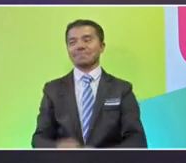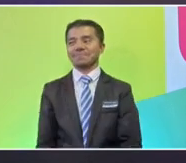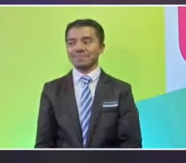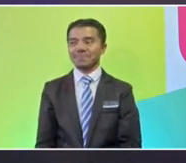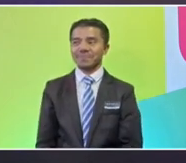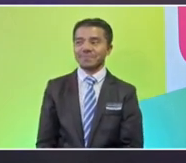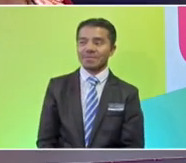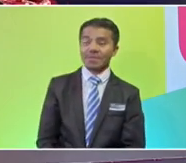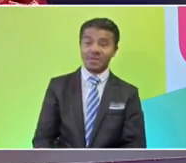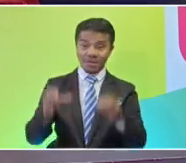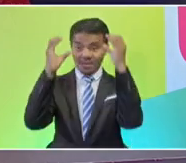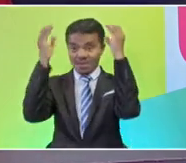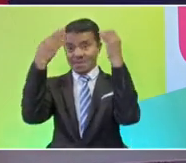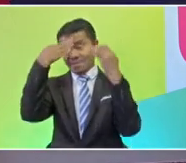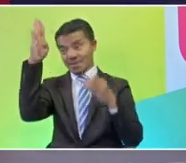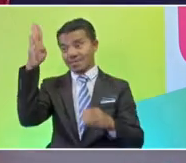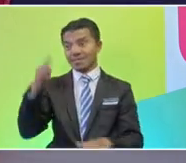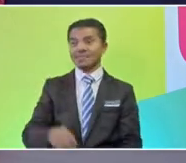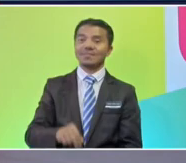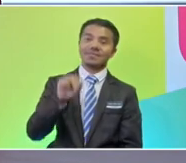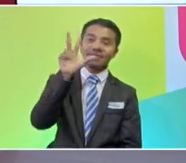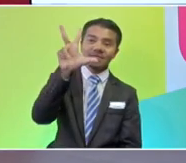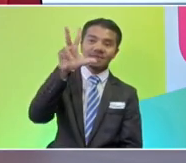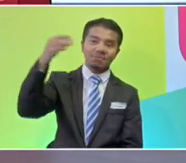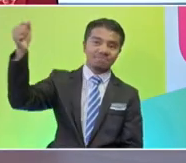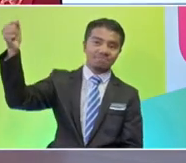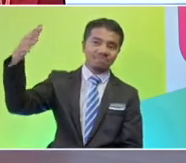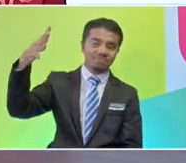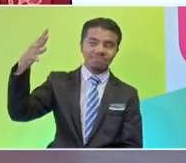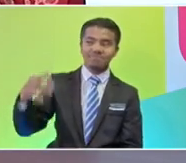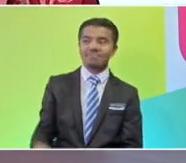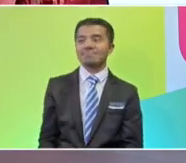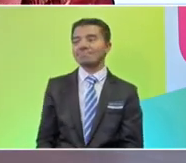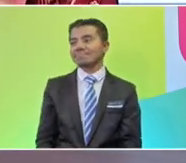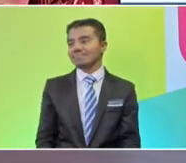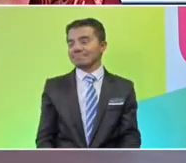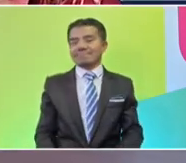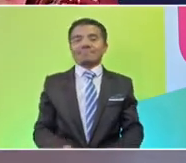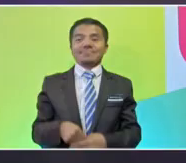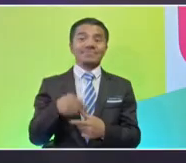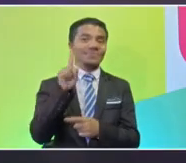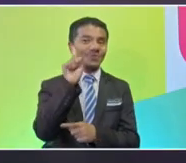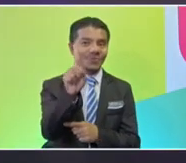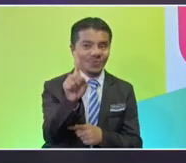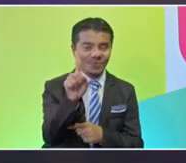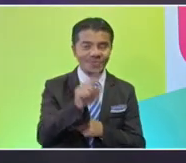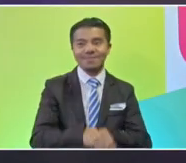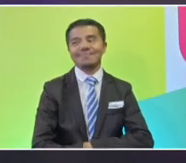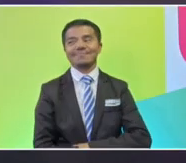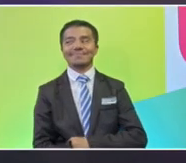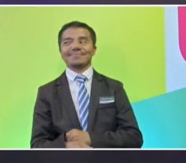Cik guna bagi awak tiga bintang anu enggak Hani laporkan di sini ya oke satu sama-sama sebut satu